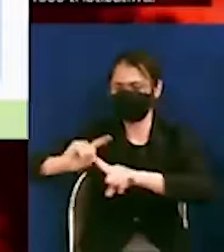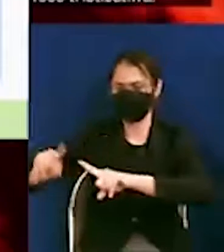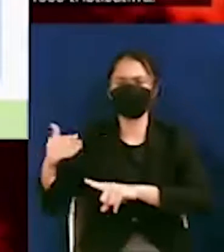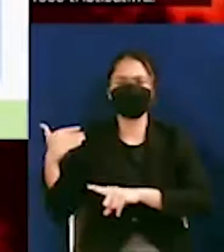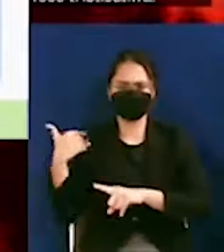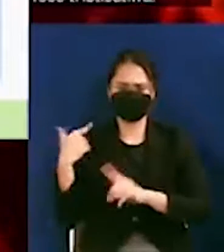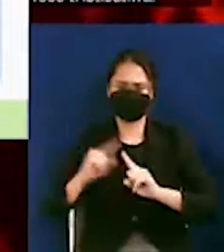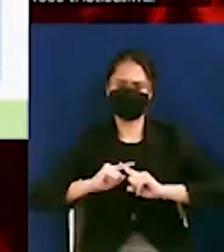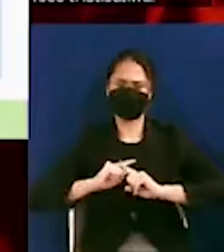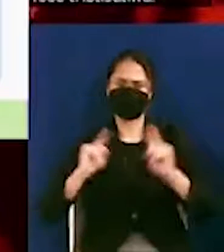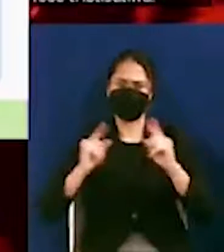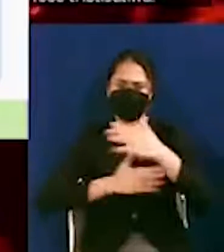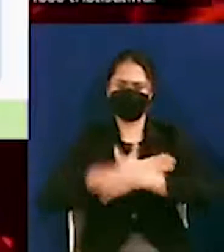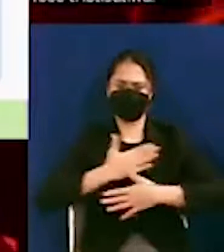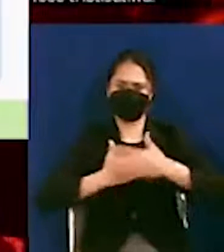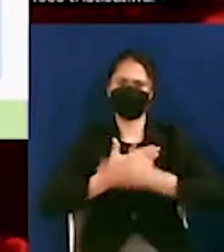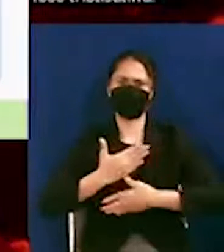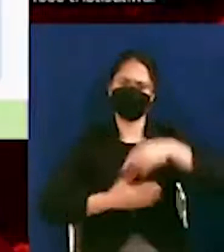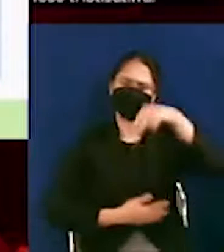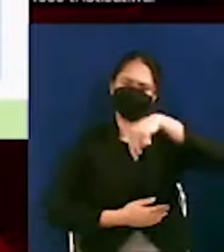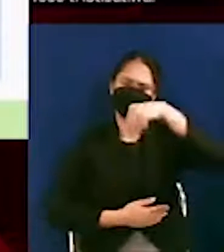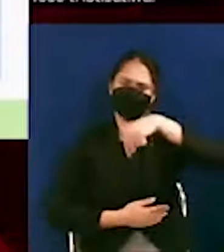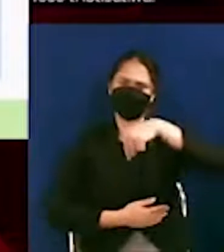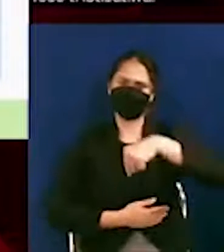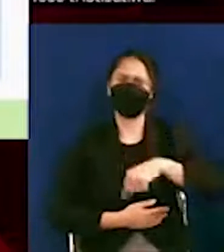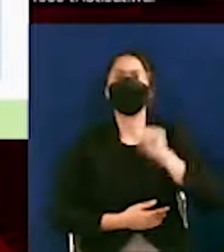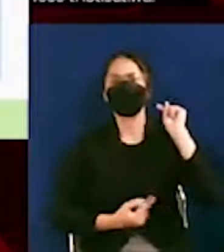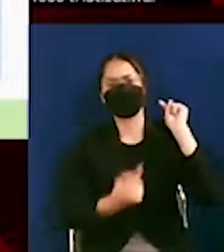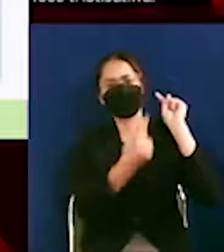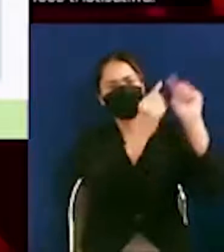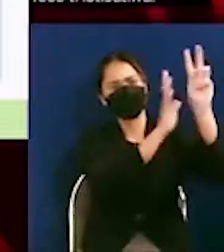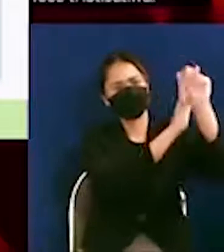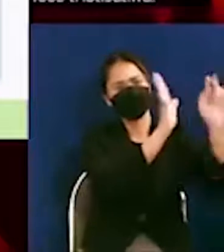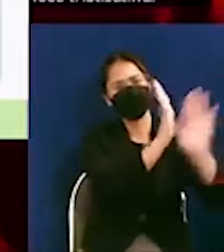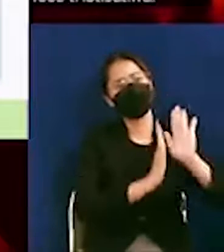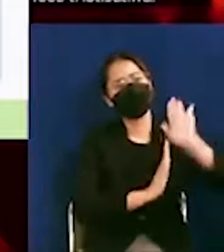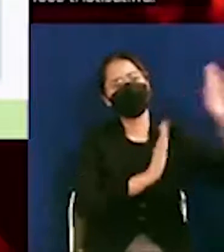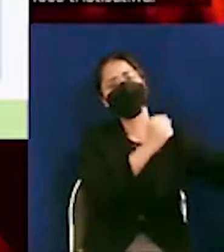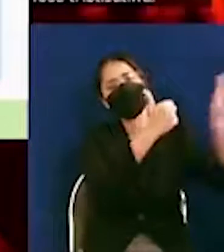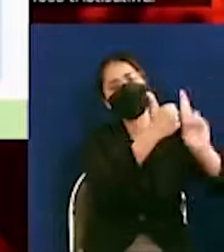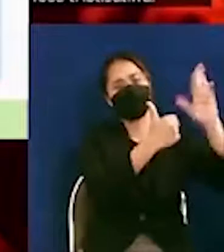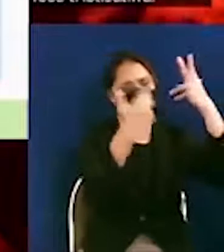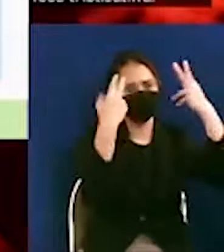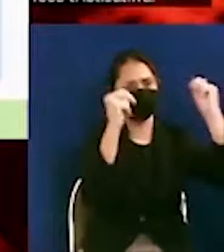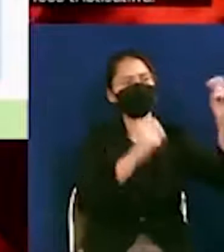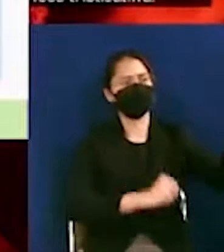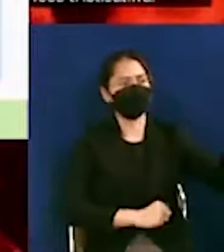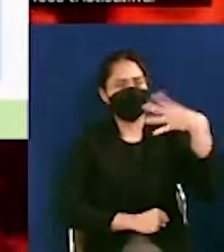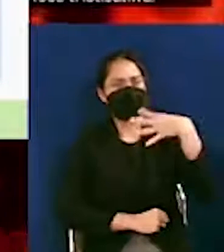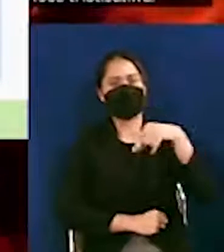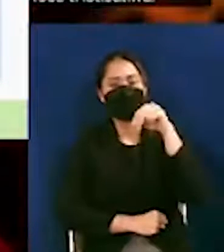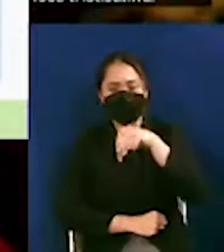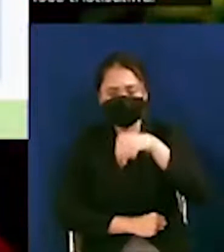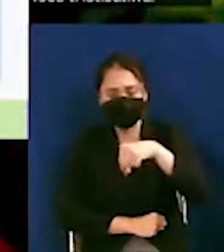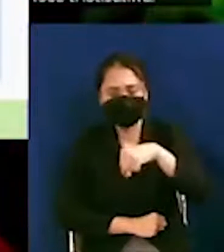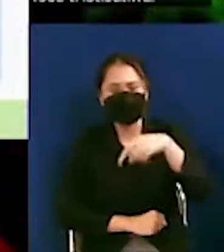านีกลางบางซื่อตามนโยบายตั้งแต่แรกเนี่ยนะครับท่านรองนายกรัฐมนตรีท่านก็ย้ำเลยว่าตรงนี้เป็นที่เก็บตกนะครับฉีดให้กับ